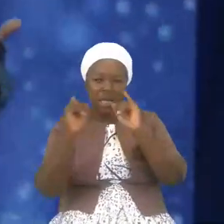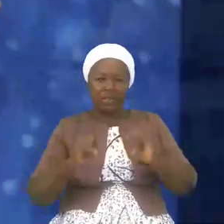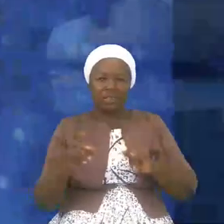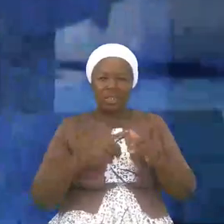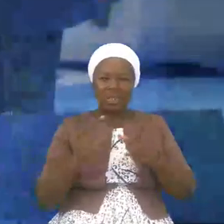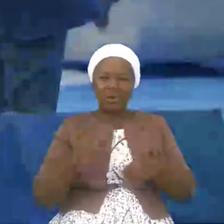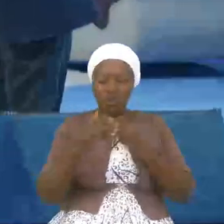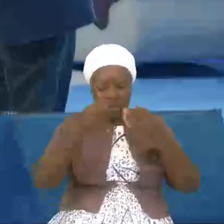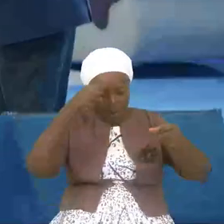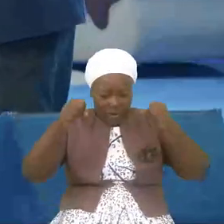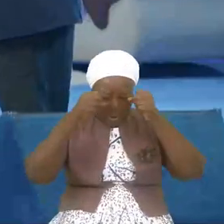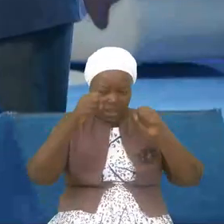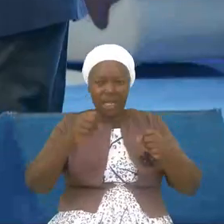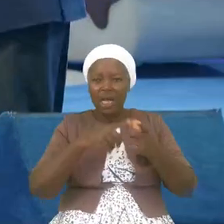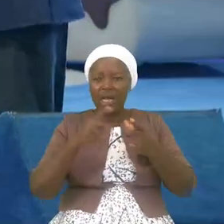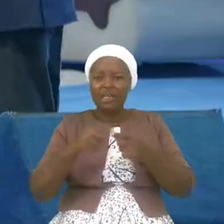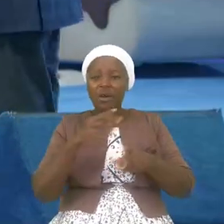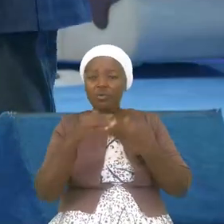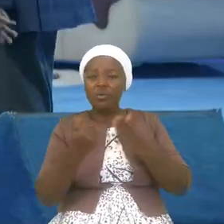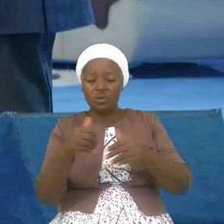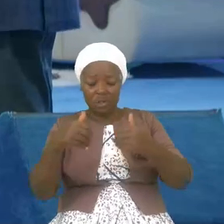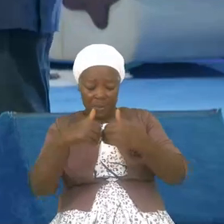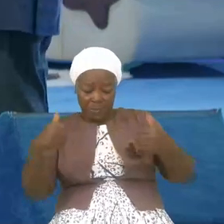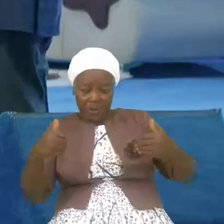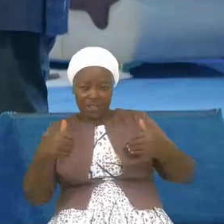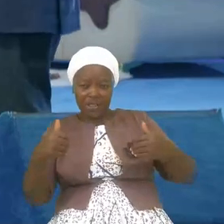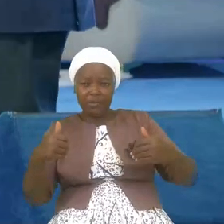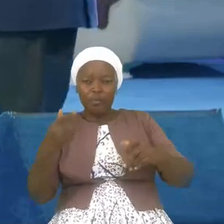mettre de côté toute la cupidité. Il veut